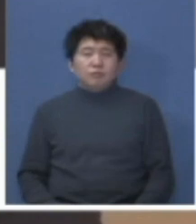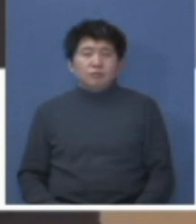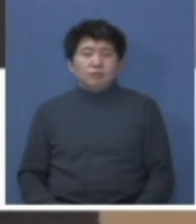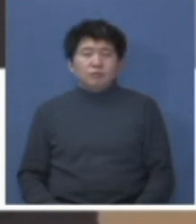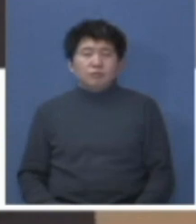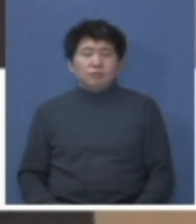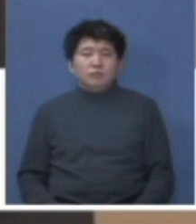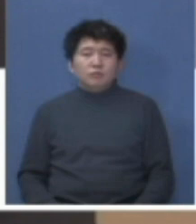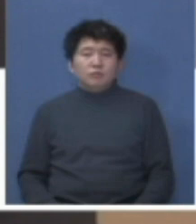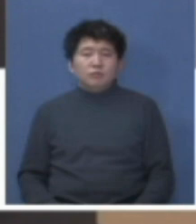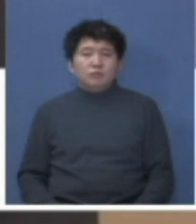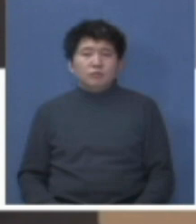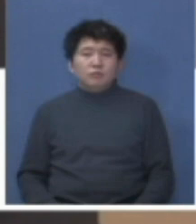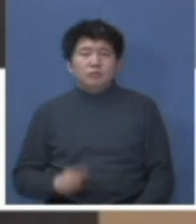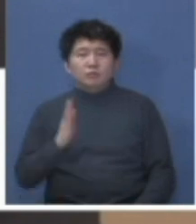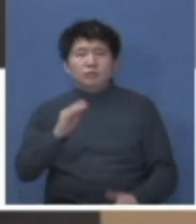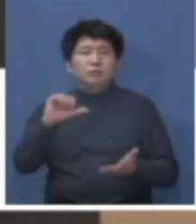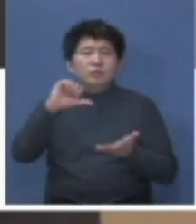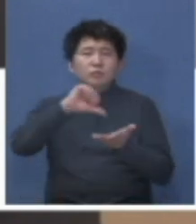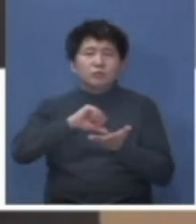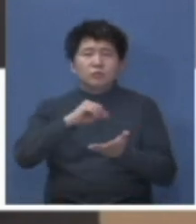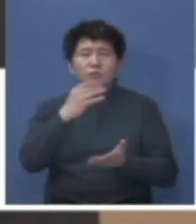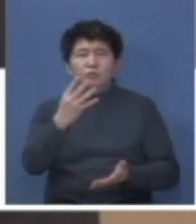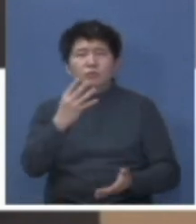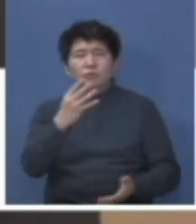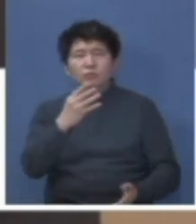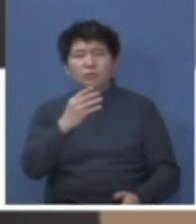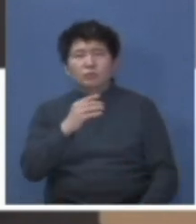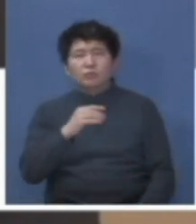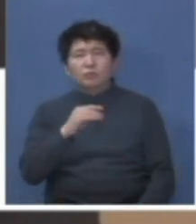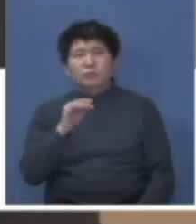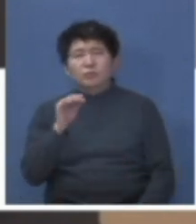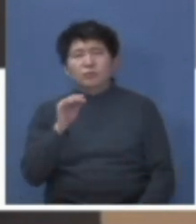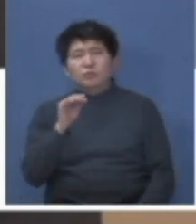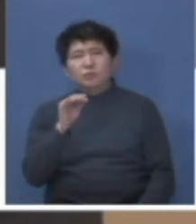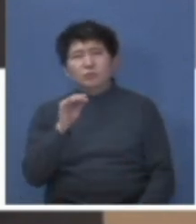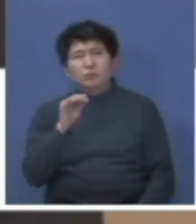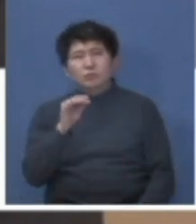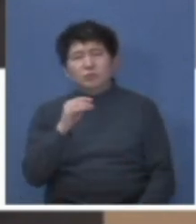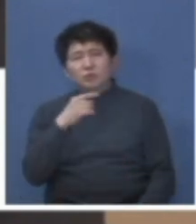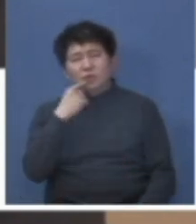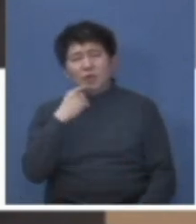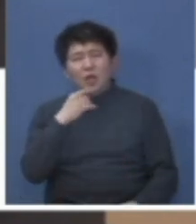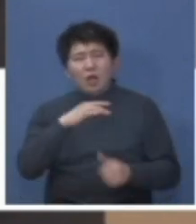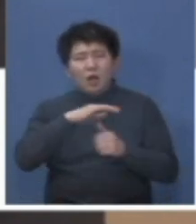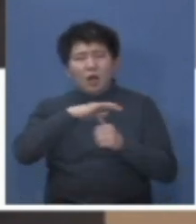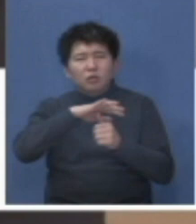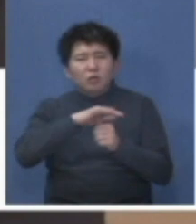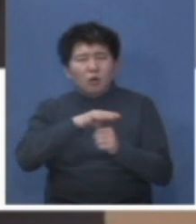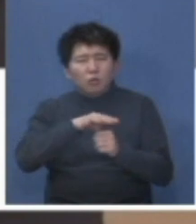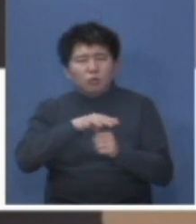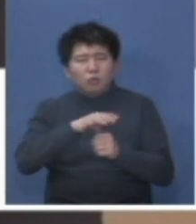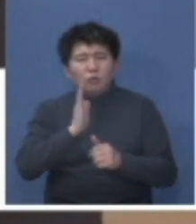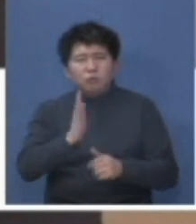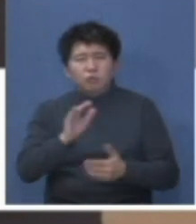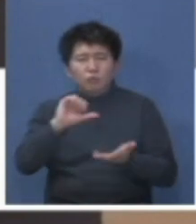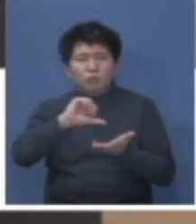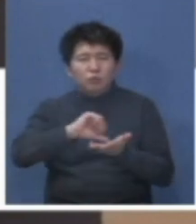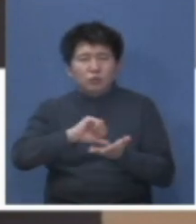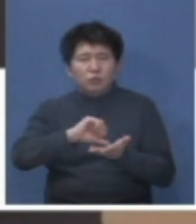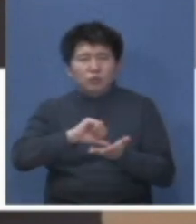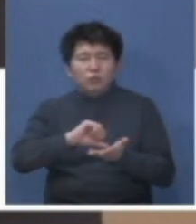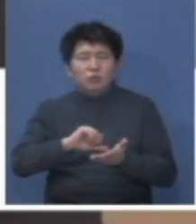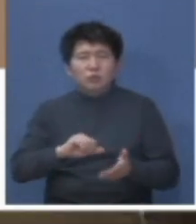күштері қатысады. Және де бір жеңіл ұшақ қатысады. Қазіргі кезде болған республикадан